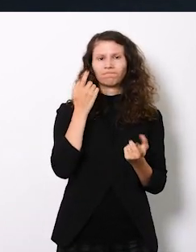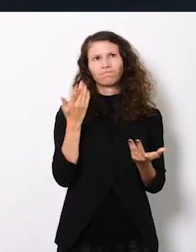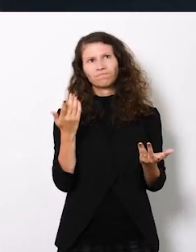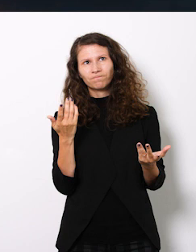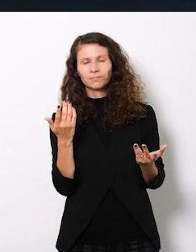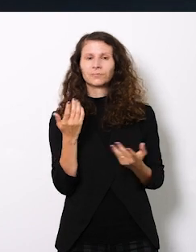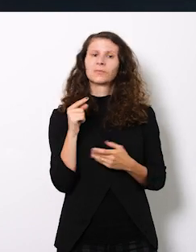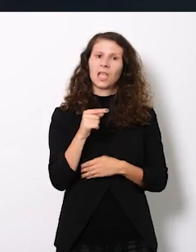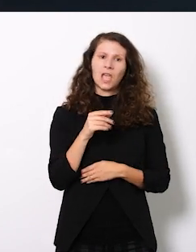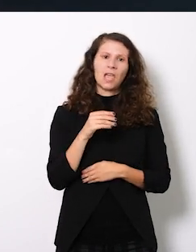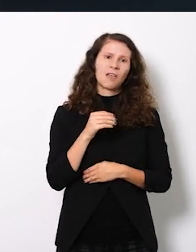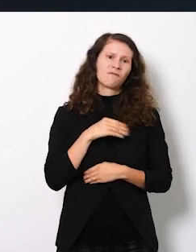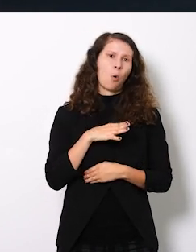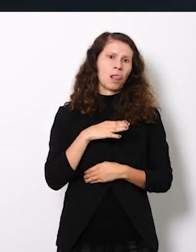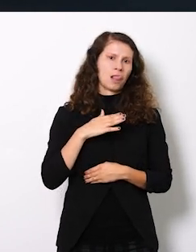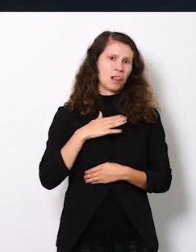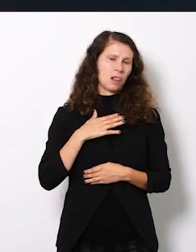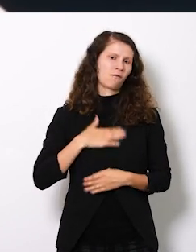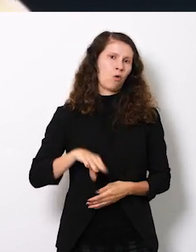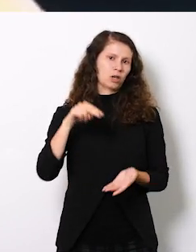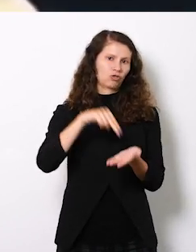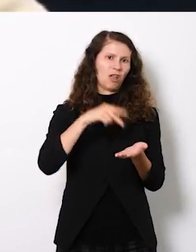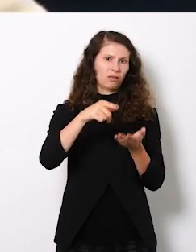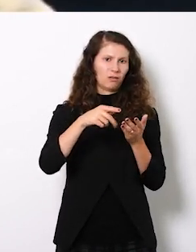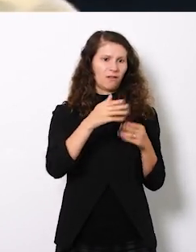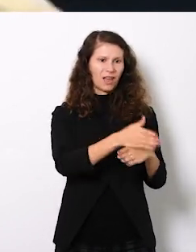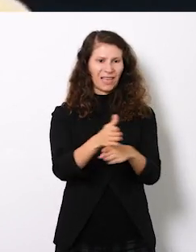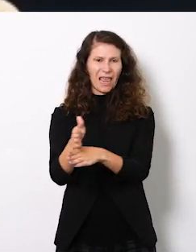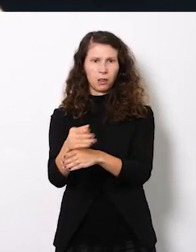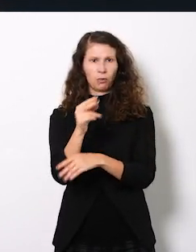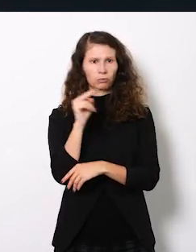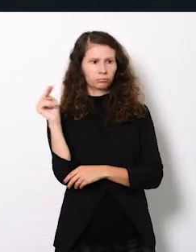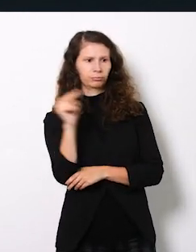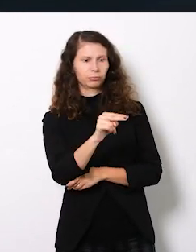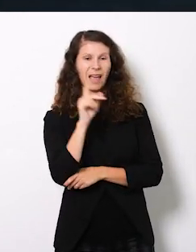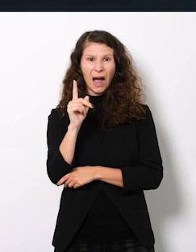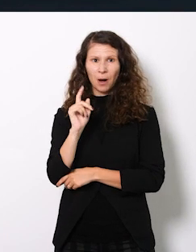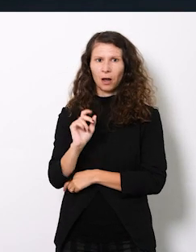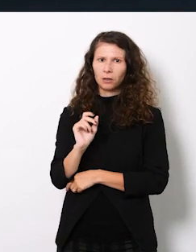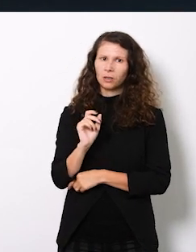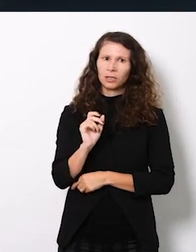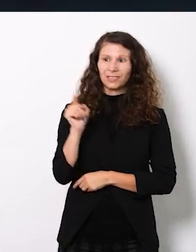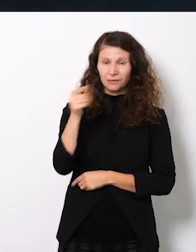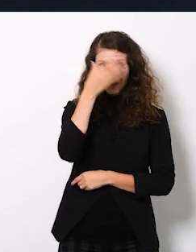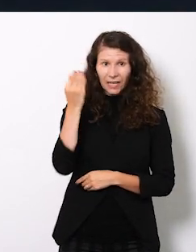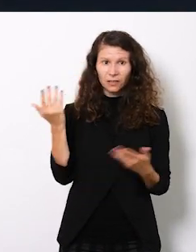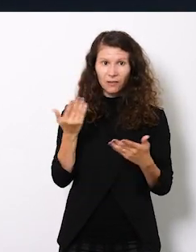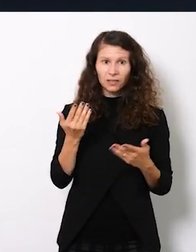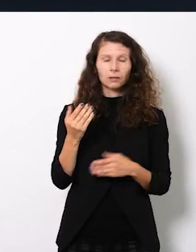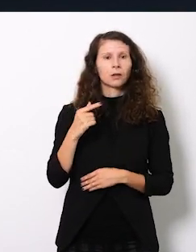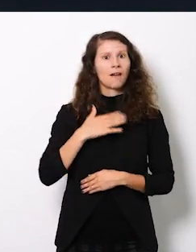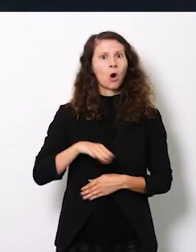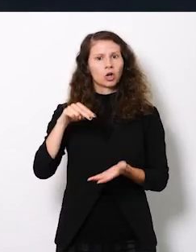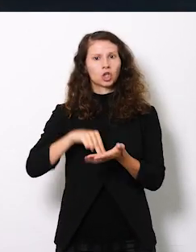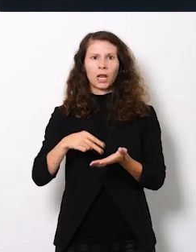die Verteilung des Wohlstands nachdenken, darüber aber vernachlässigen, dass der ja überhaupt erst einmal erwirtschaftet werden muss. Und ich glaube, da kann die FDP